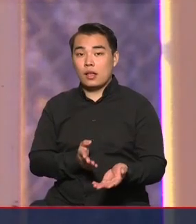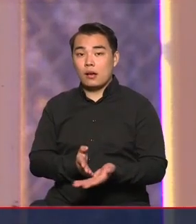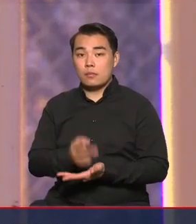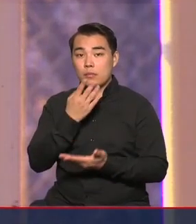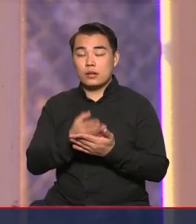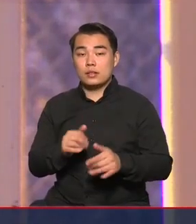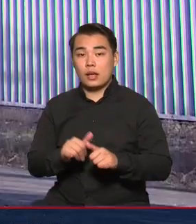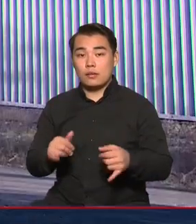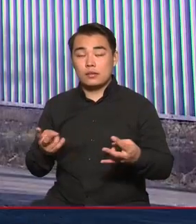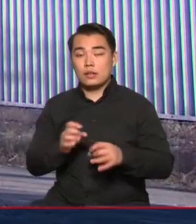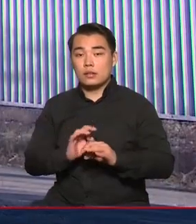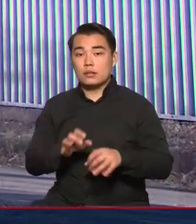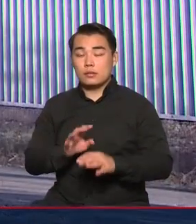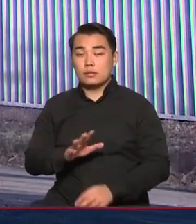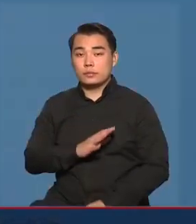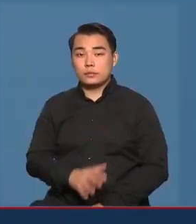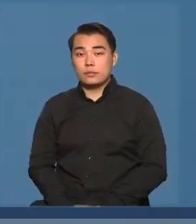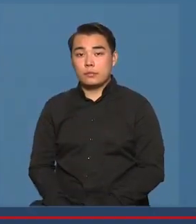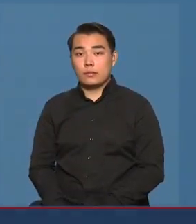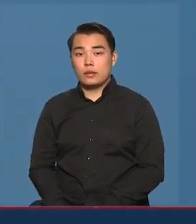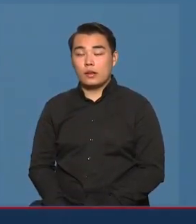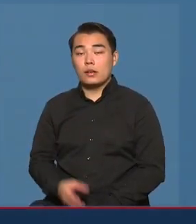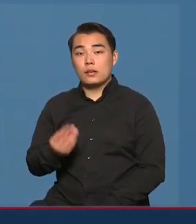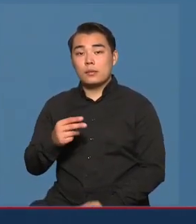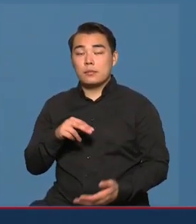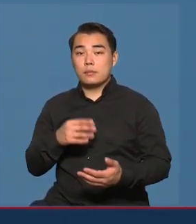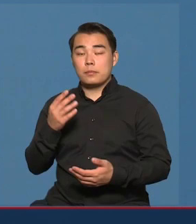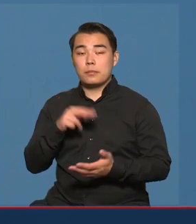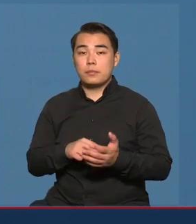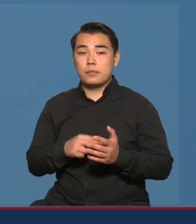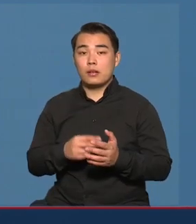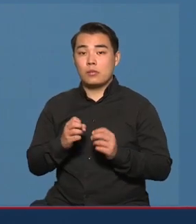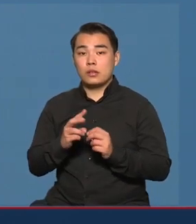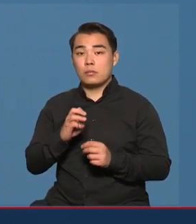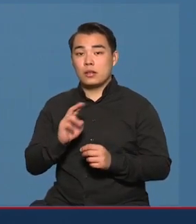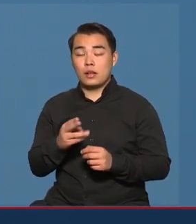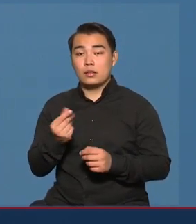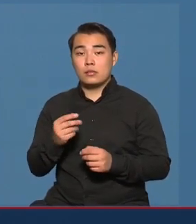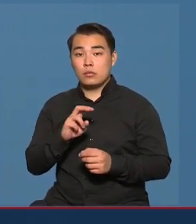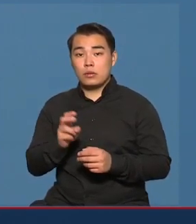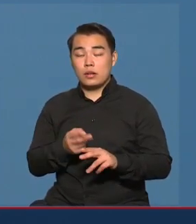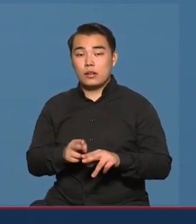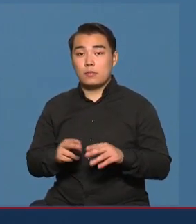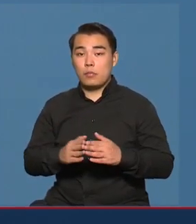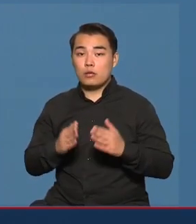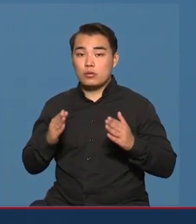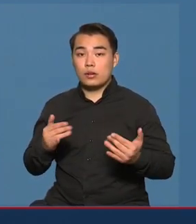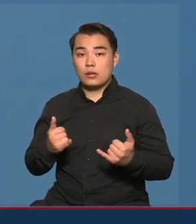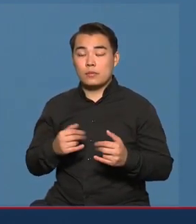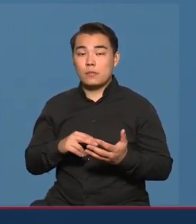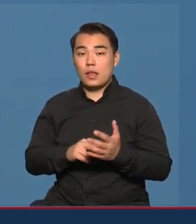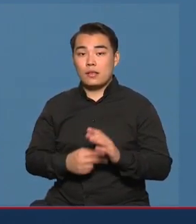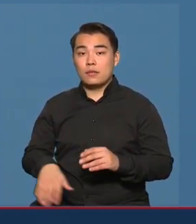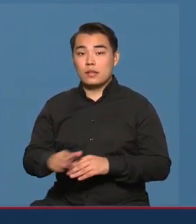түрде дамытуды тапсырды. Сомасы шамамен 12 миллиард долларды құрайтын үлкен ірі